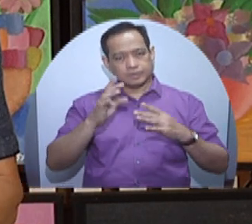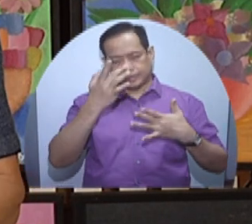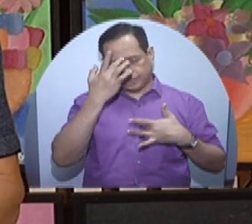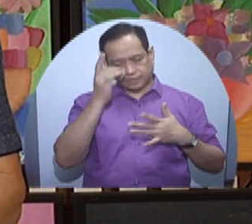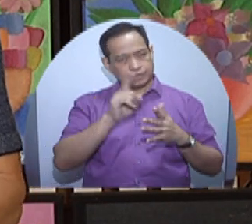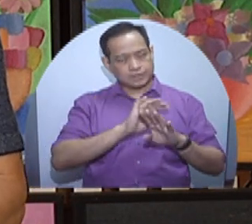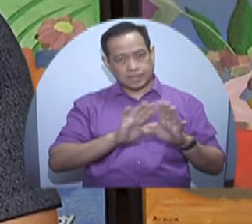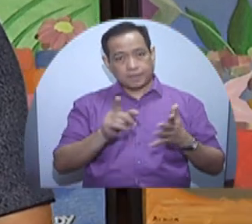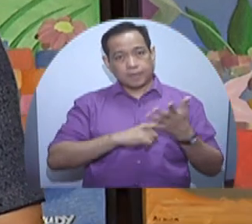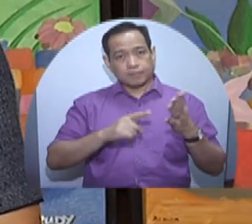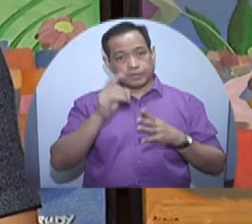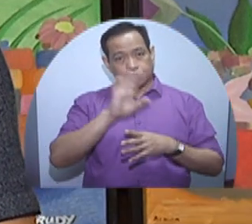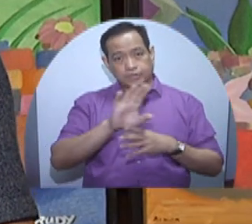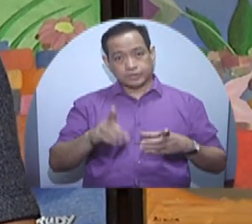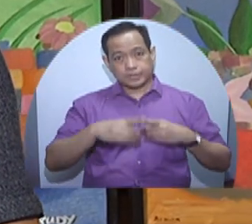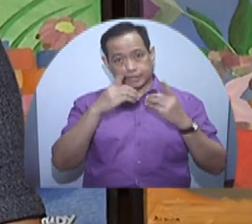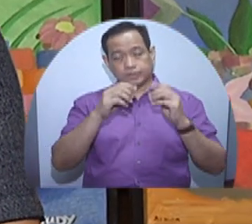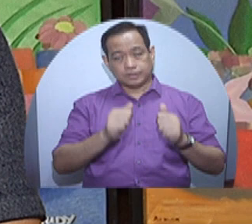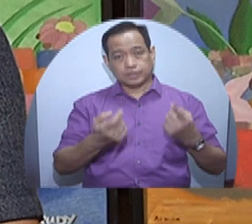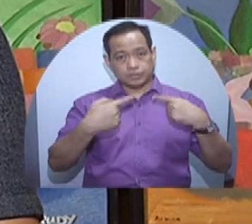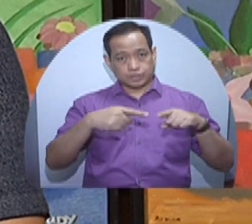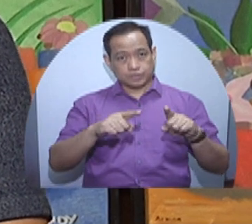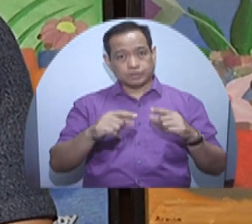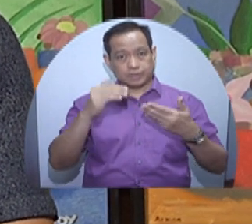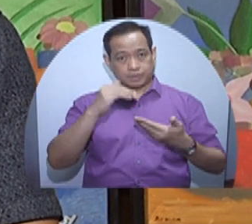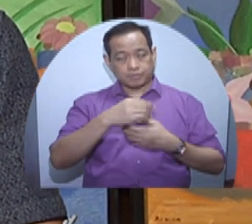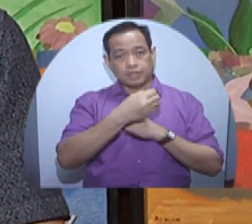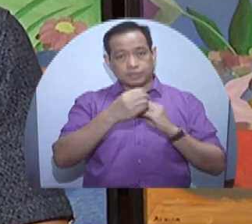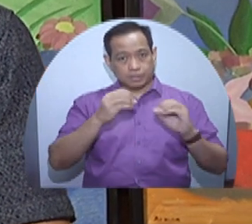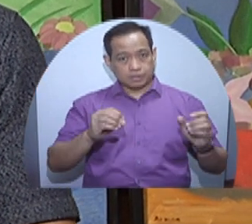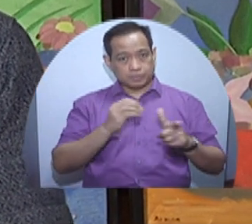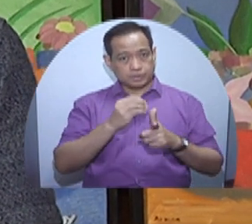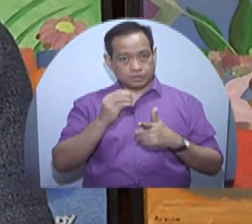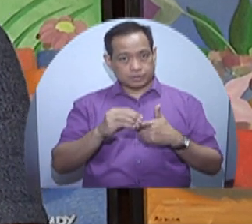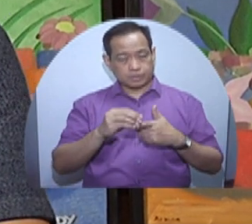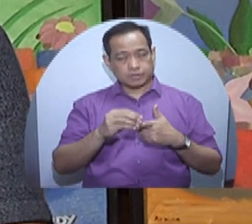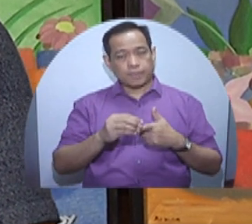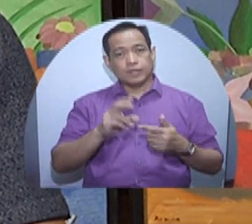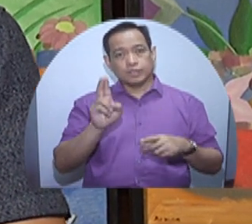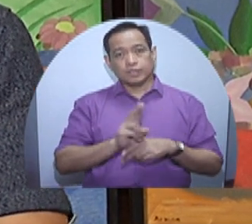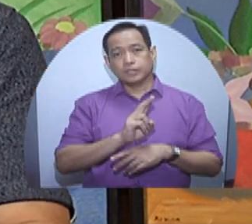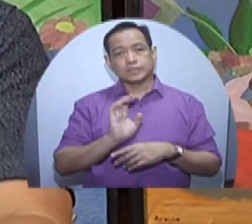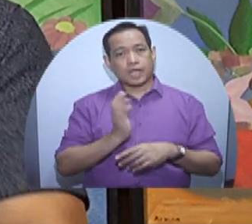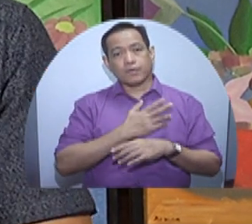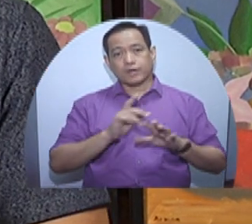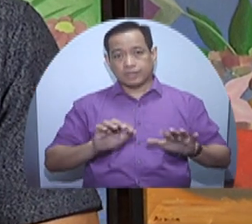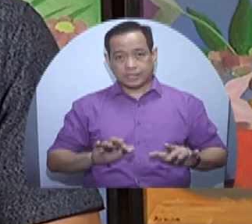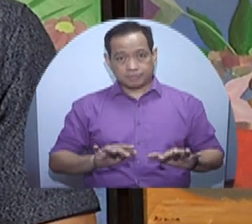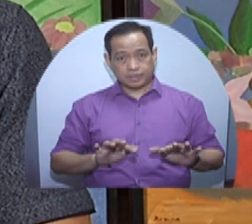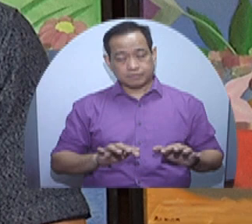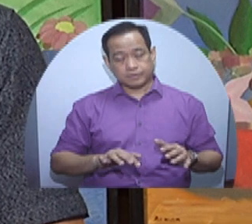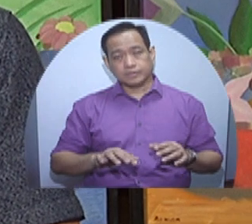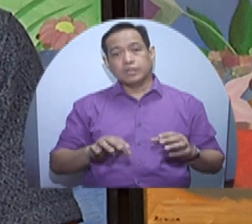o hindi. Para sa inyong mga donasyon, maaari kang magsadya sa Kapwa Comalco office o dili kaya gamitin ninyo ang